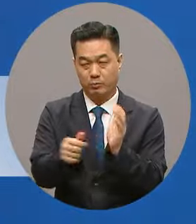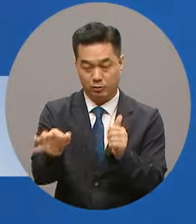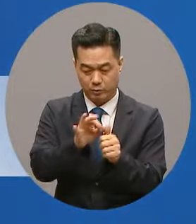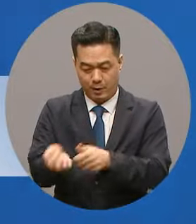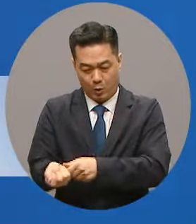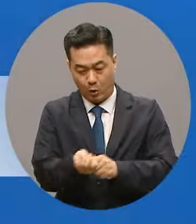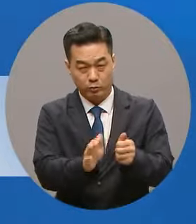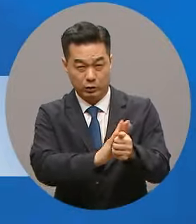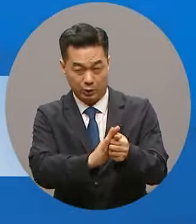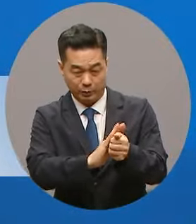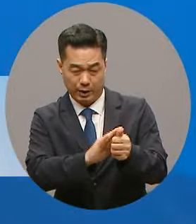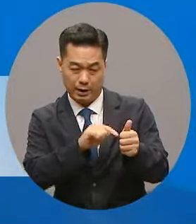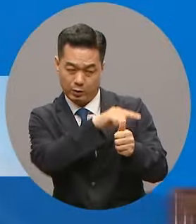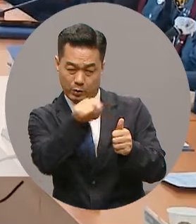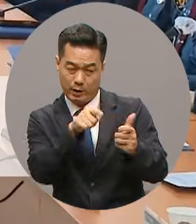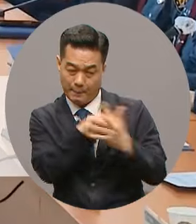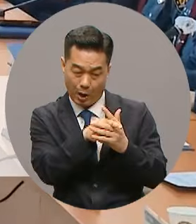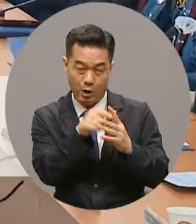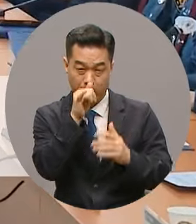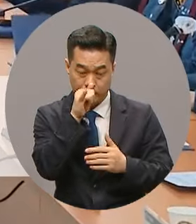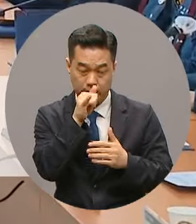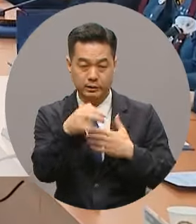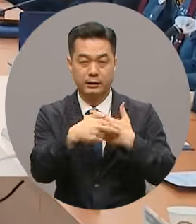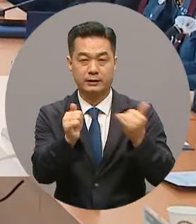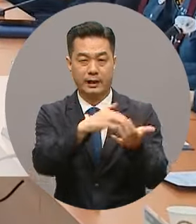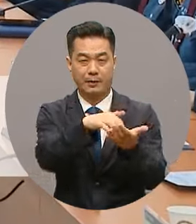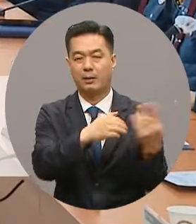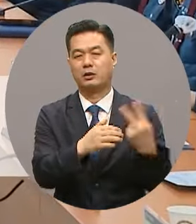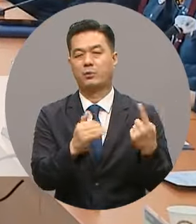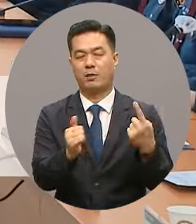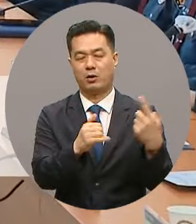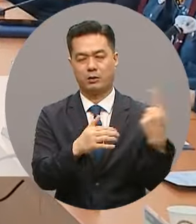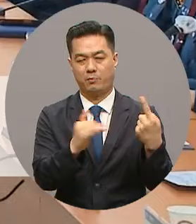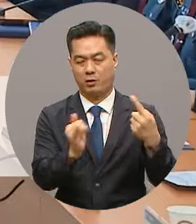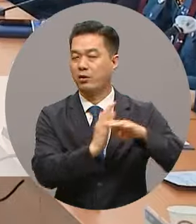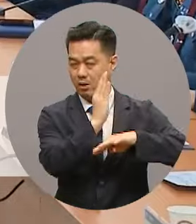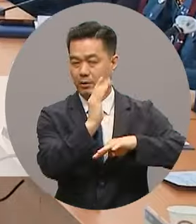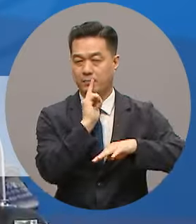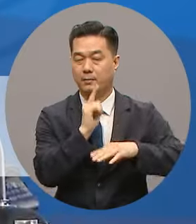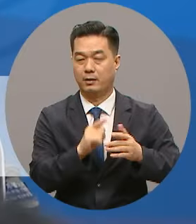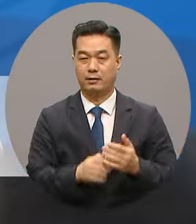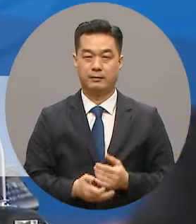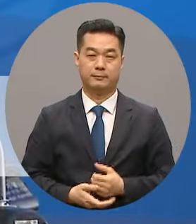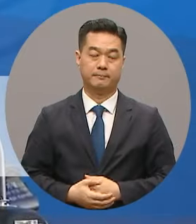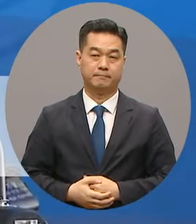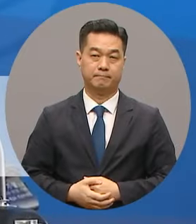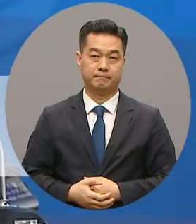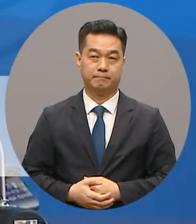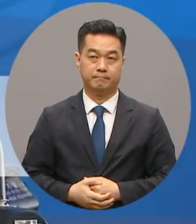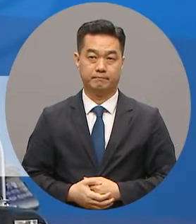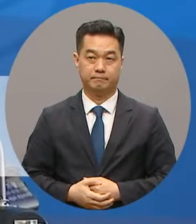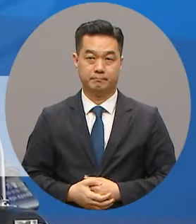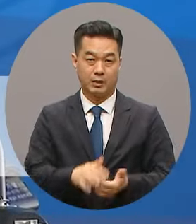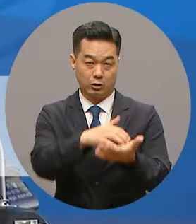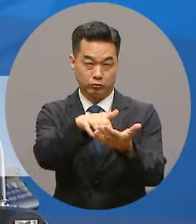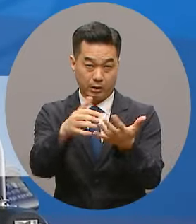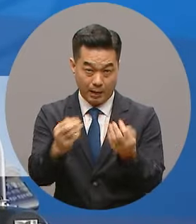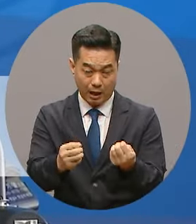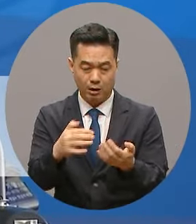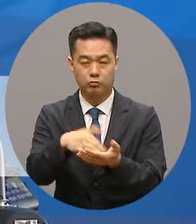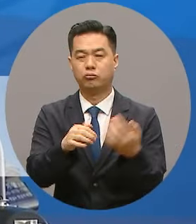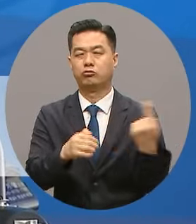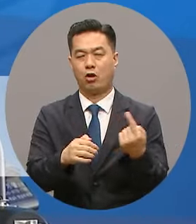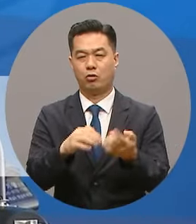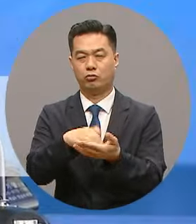리베이트를 받은 정황이 포착된 의사가 1천명 이상인 걸로 확인됐다고 말했습니다 그러면서 만 캐는 수천